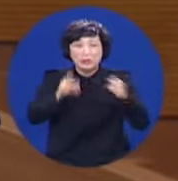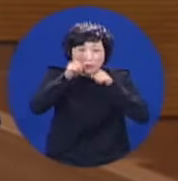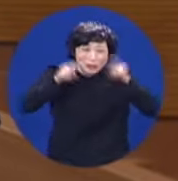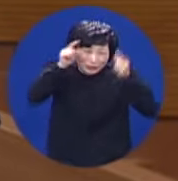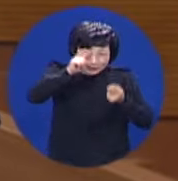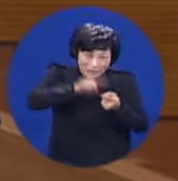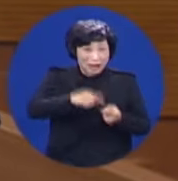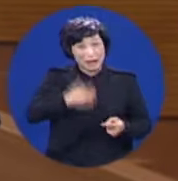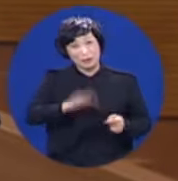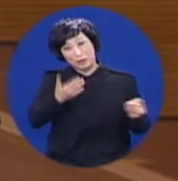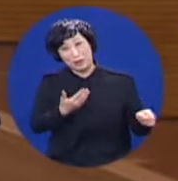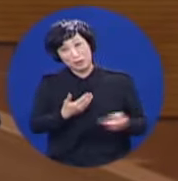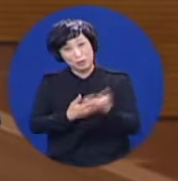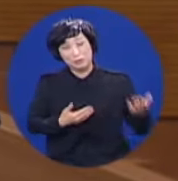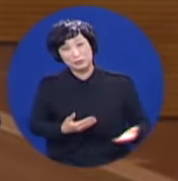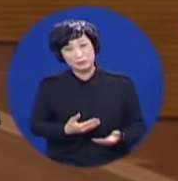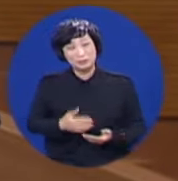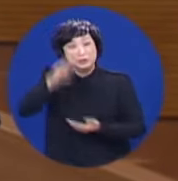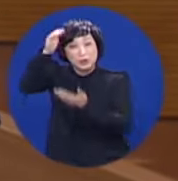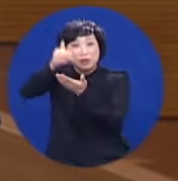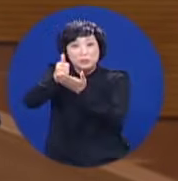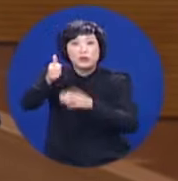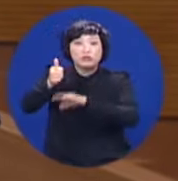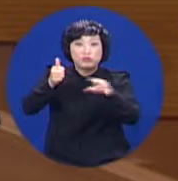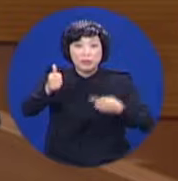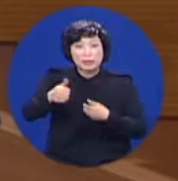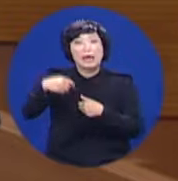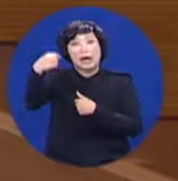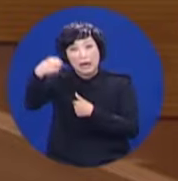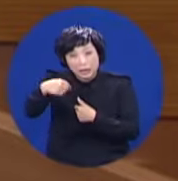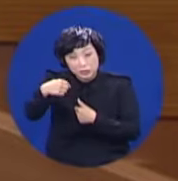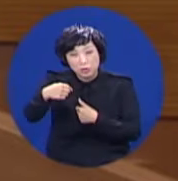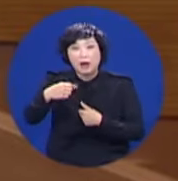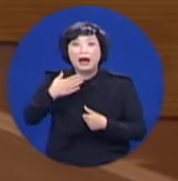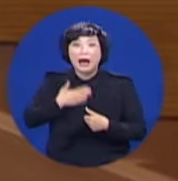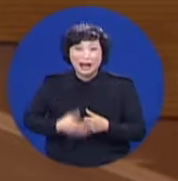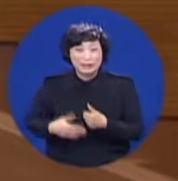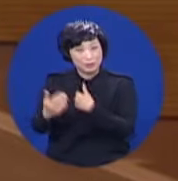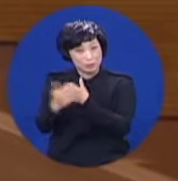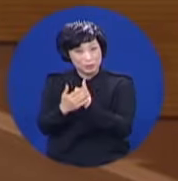그대로를 안다. 성령은 우리에게 가르치고 알고